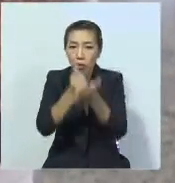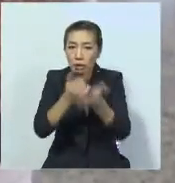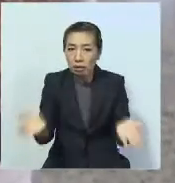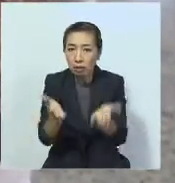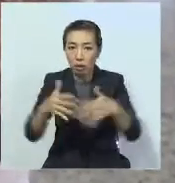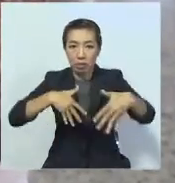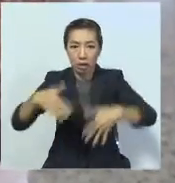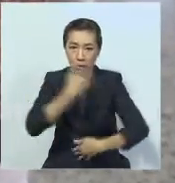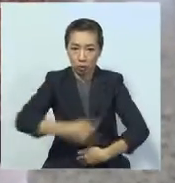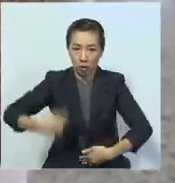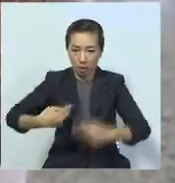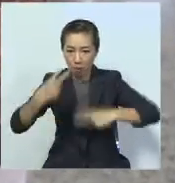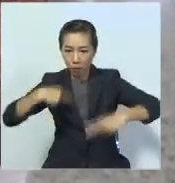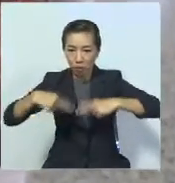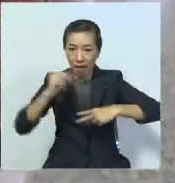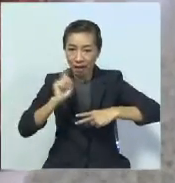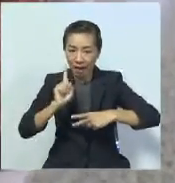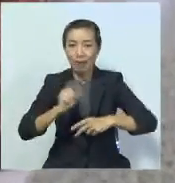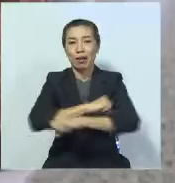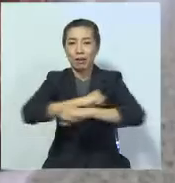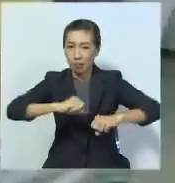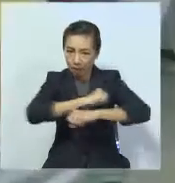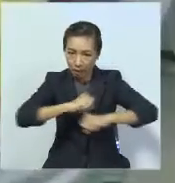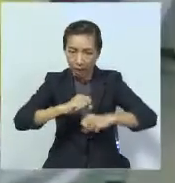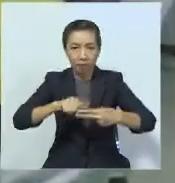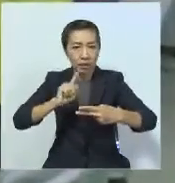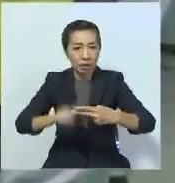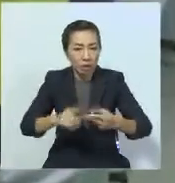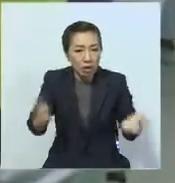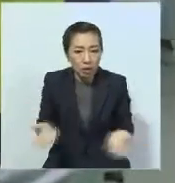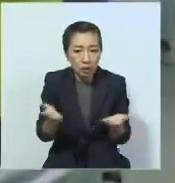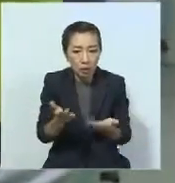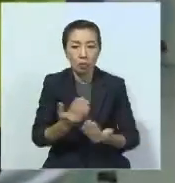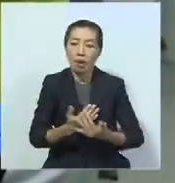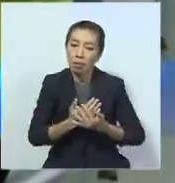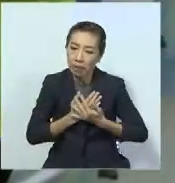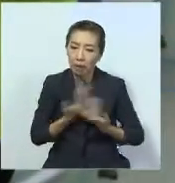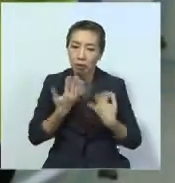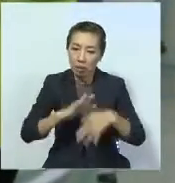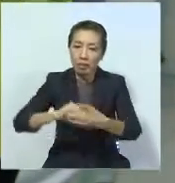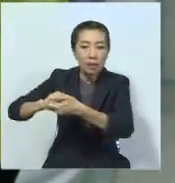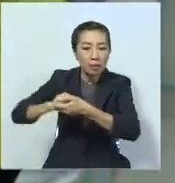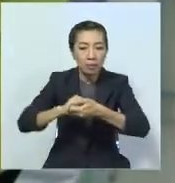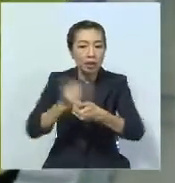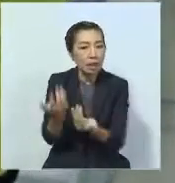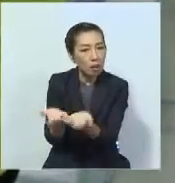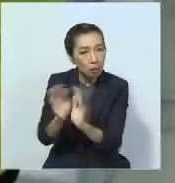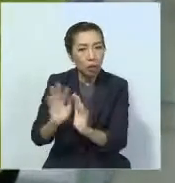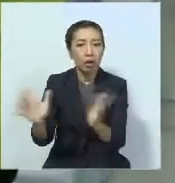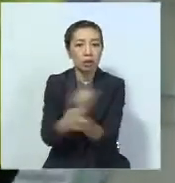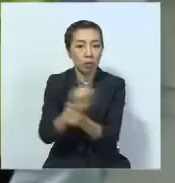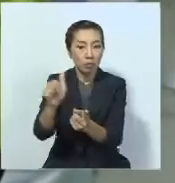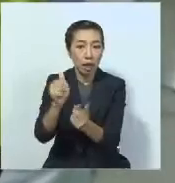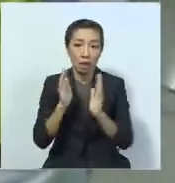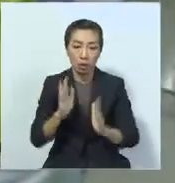มให้ประชาชนรักสุขภาพด้วยการออกกำลังกายแล้วก็ยังเสริมสร้างความรักความสามัคคีในครอบครัวและสังคมที่สำคัญที่สุ